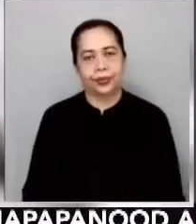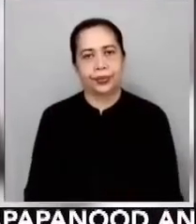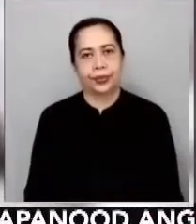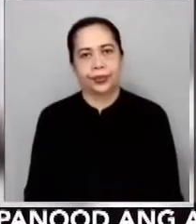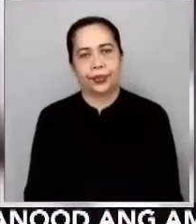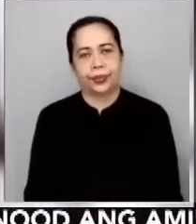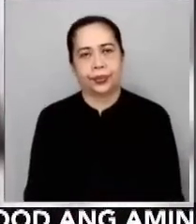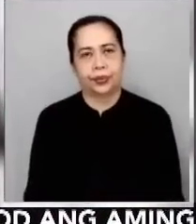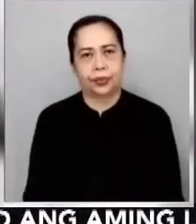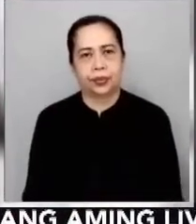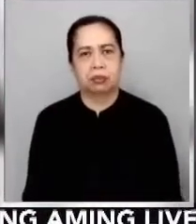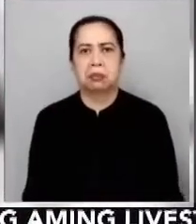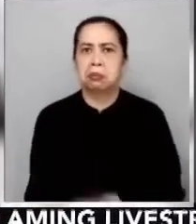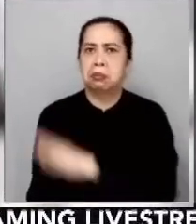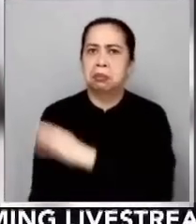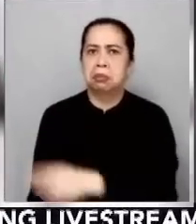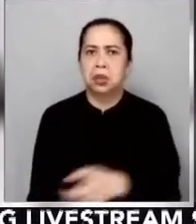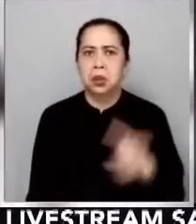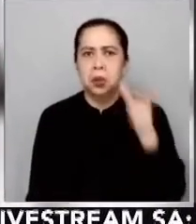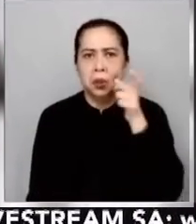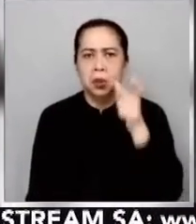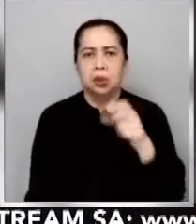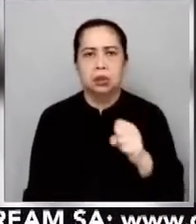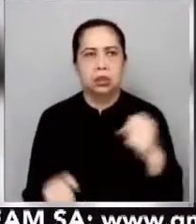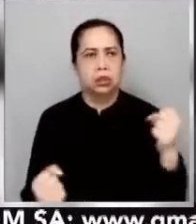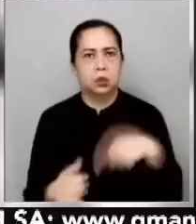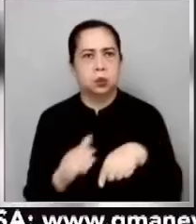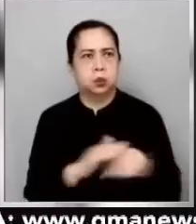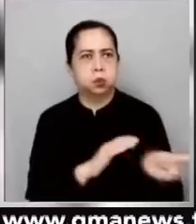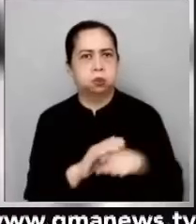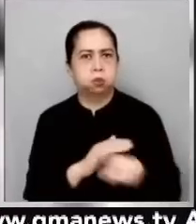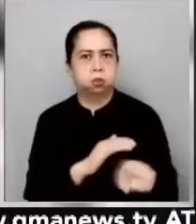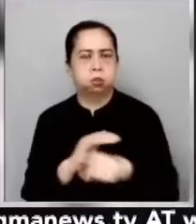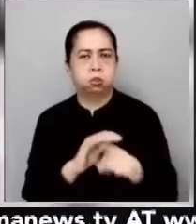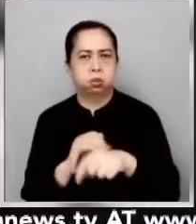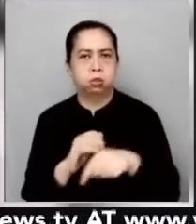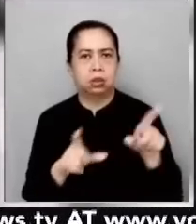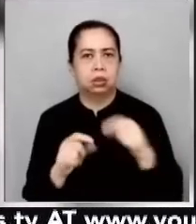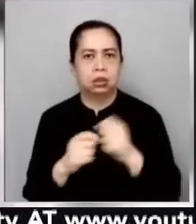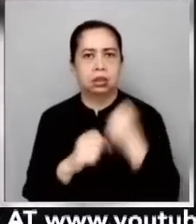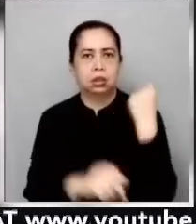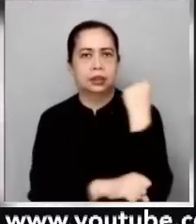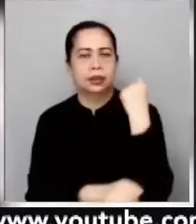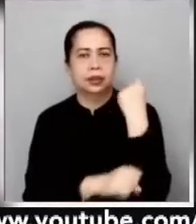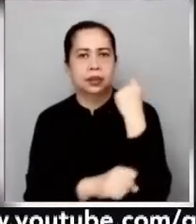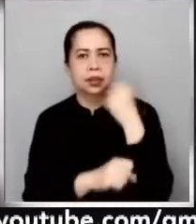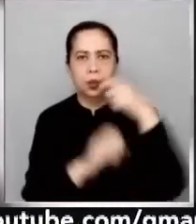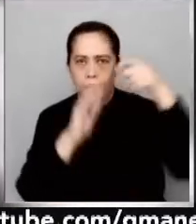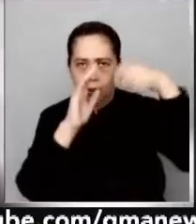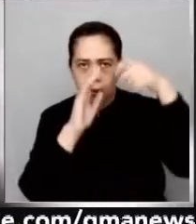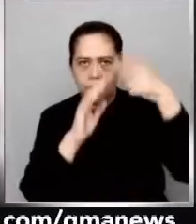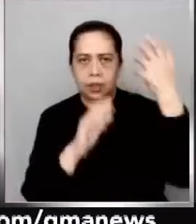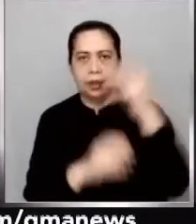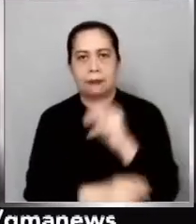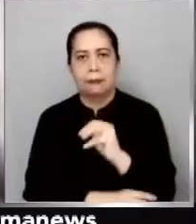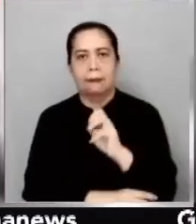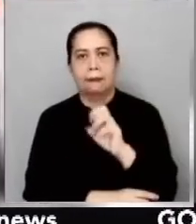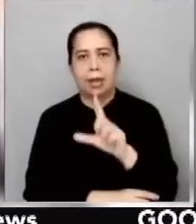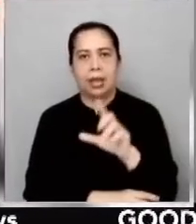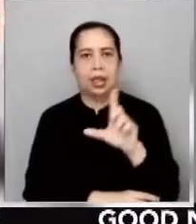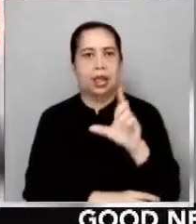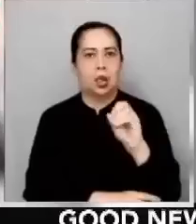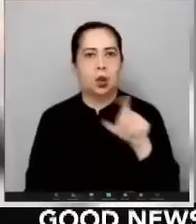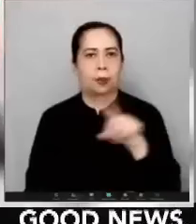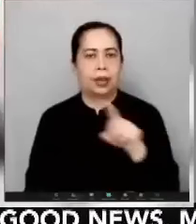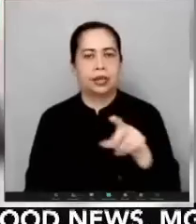Malalakas ang loob at kadalasan ay nakakatakas lang ang mga sospek sa mga nakawan na navideohan noon sa Mel Lopez Boulevard o kilala